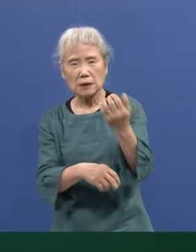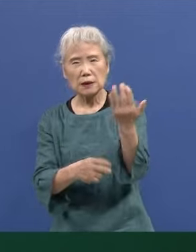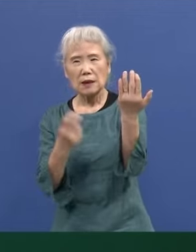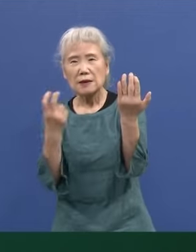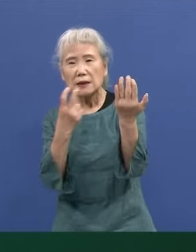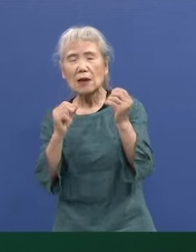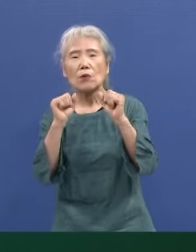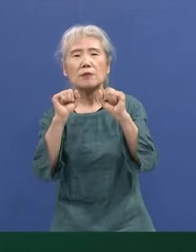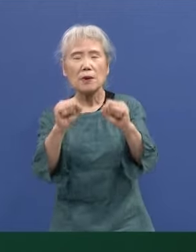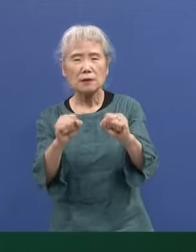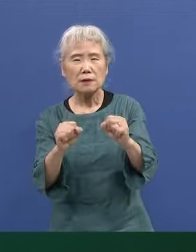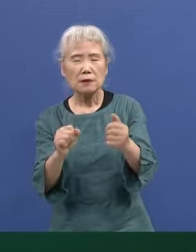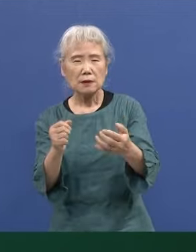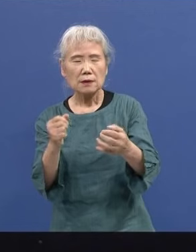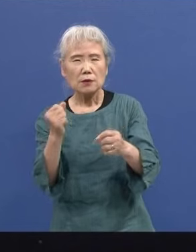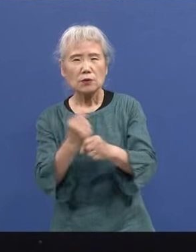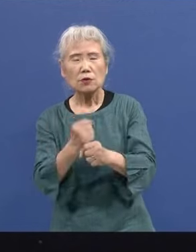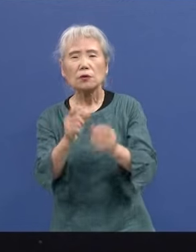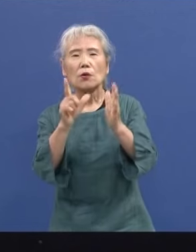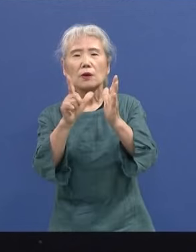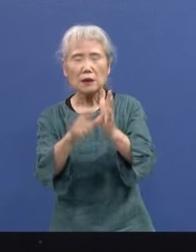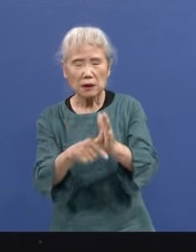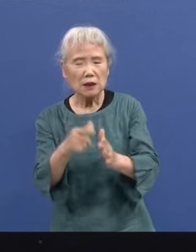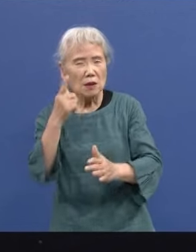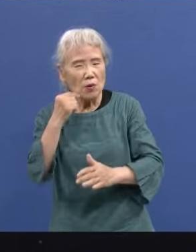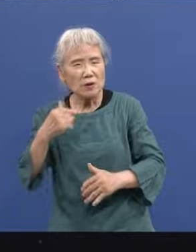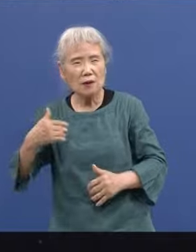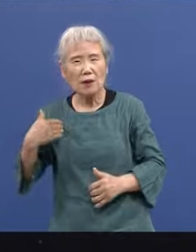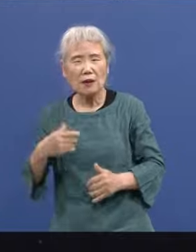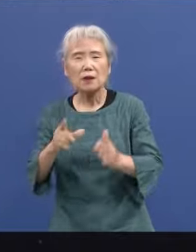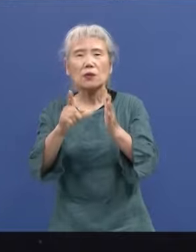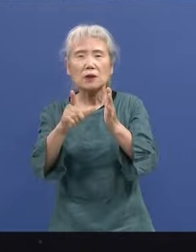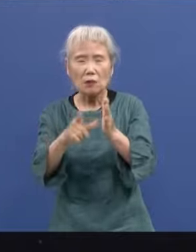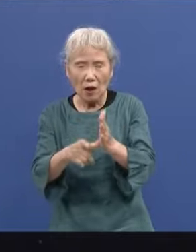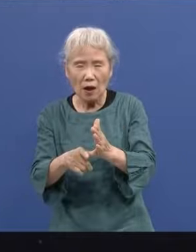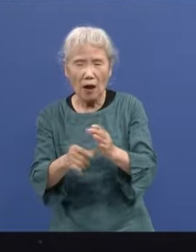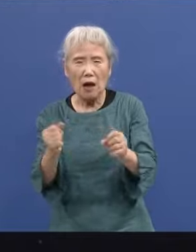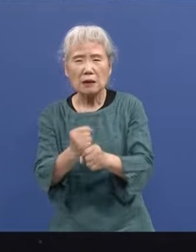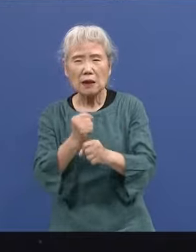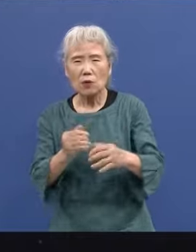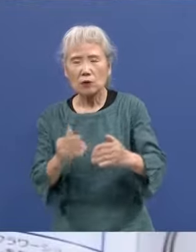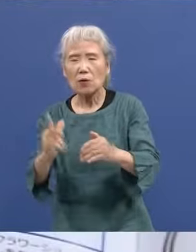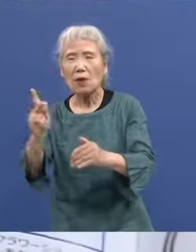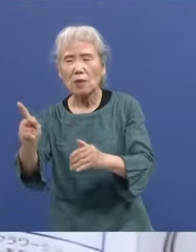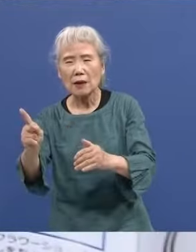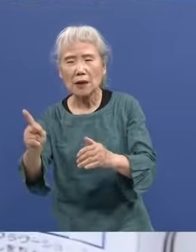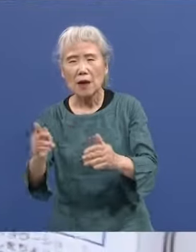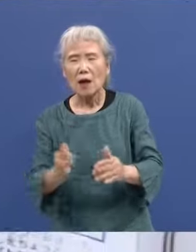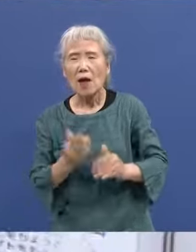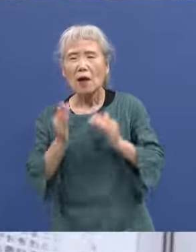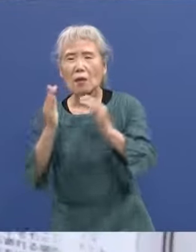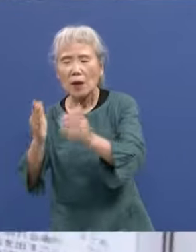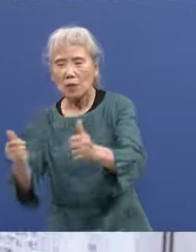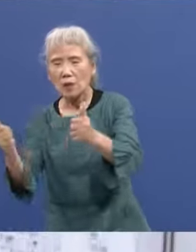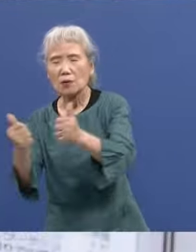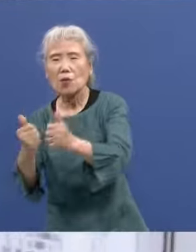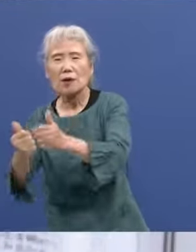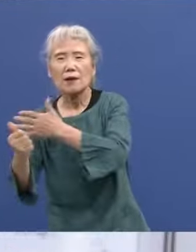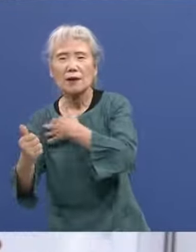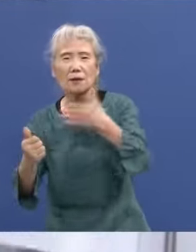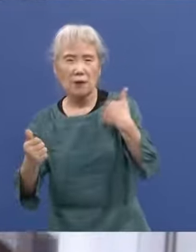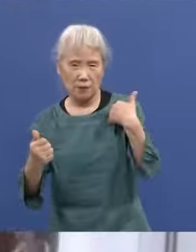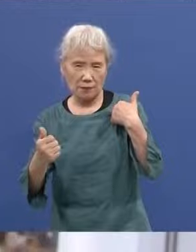しますので、作成の過程でもしご不明な点がございましたら、産業振興課まで事前に相談いただくことも